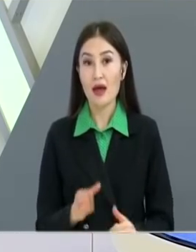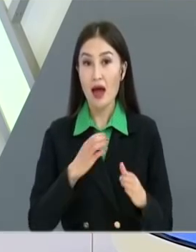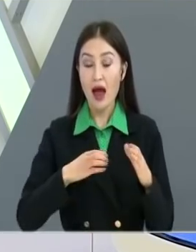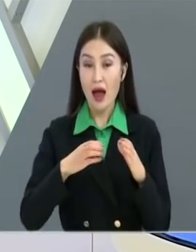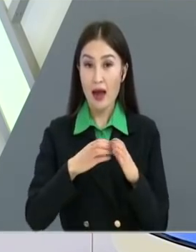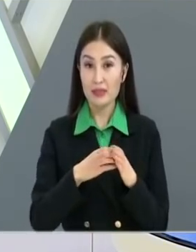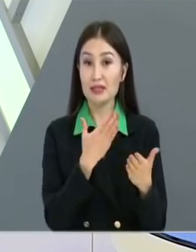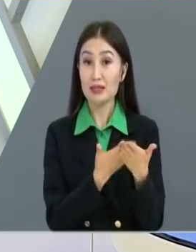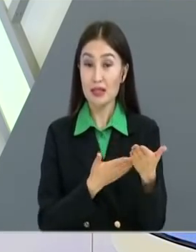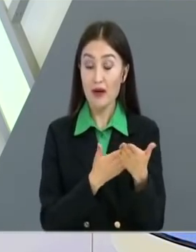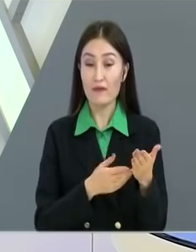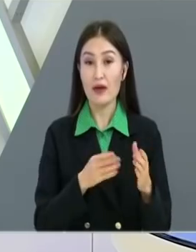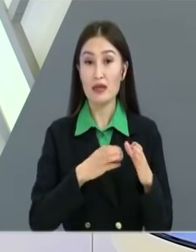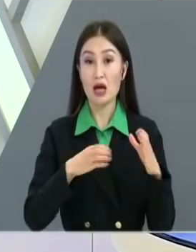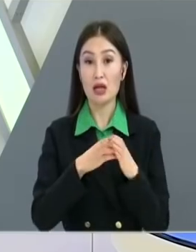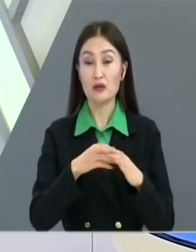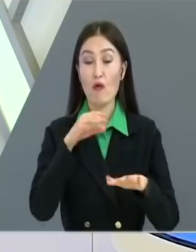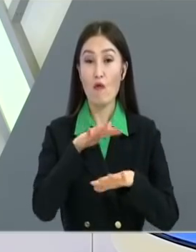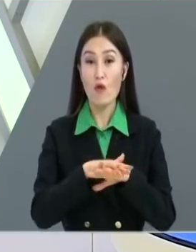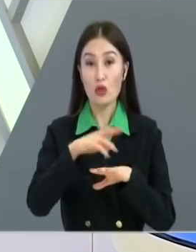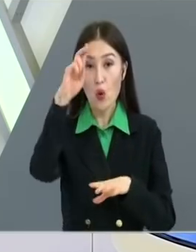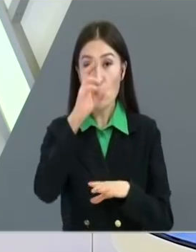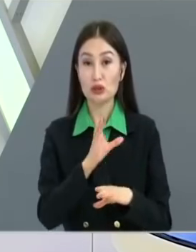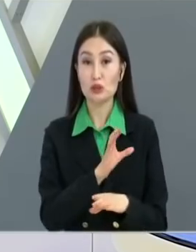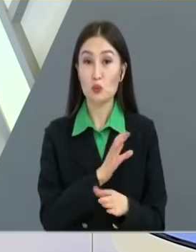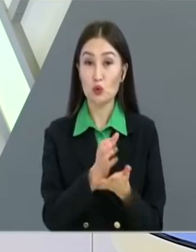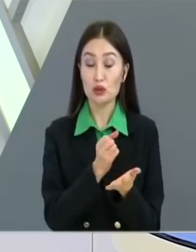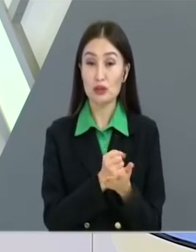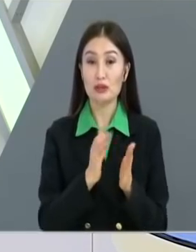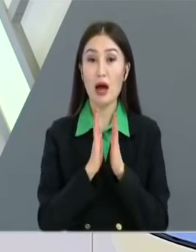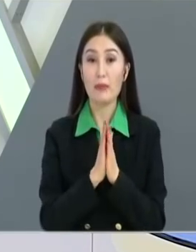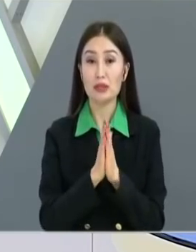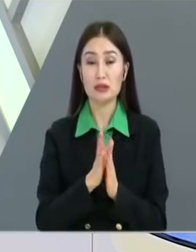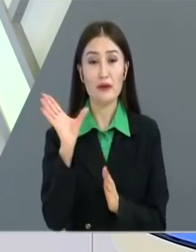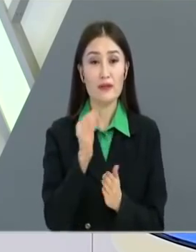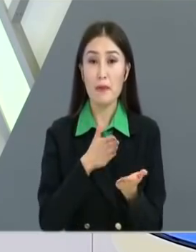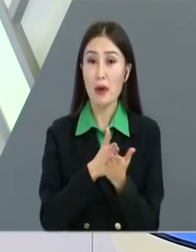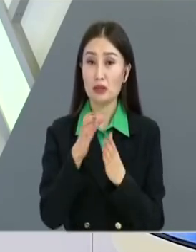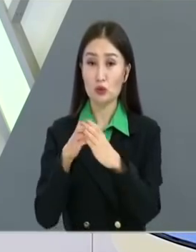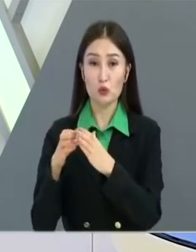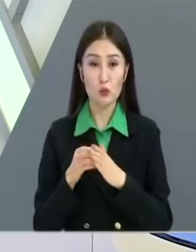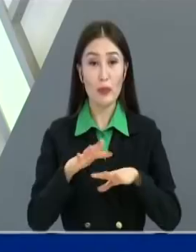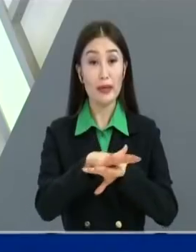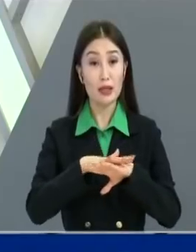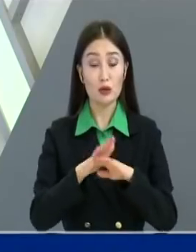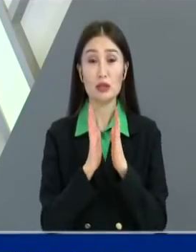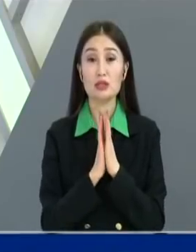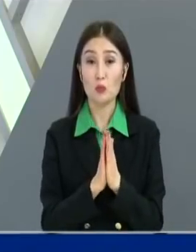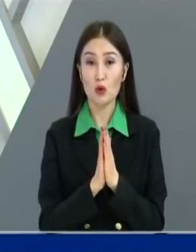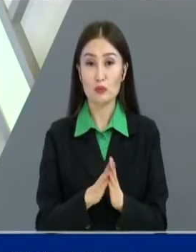Общественный совет и коллектив фонда по управлению госимуществом обращаются ко всем политическим группам и народу Кыргызстана с